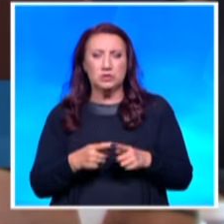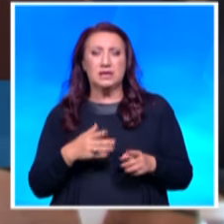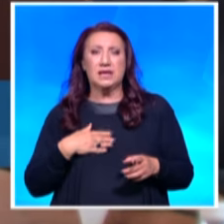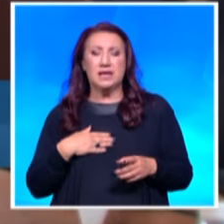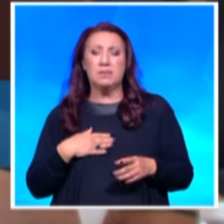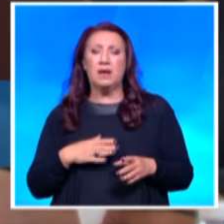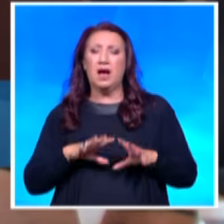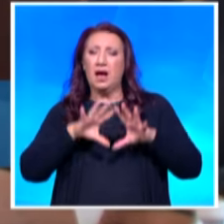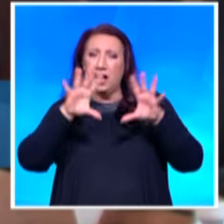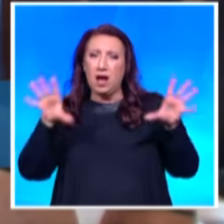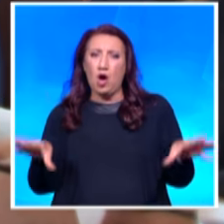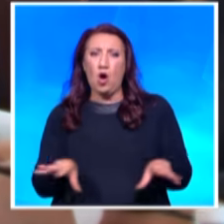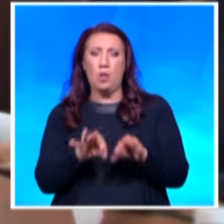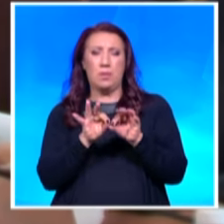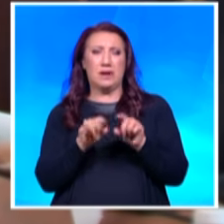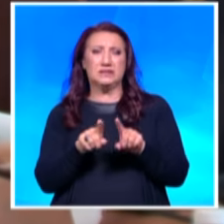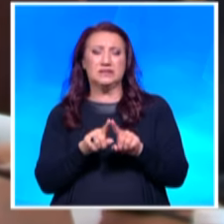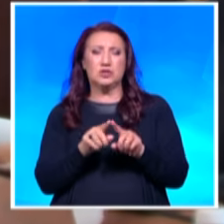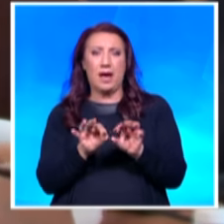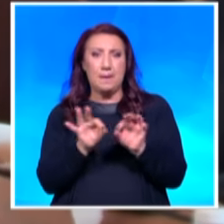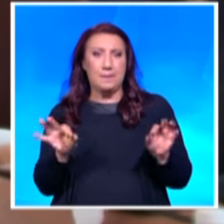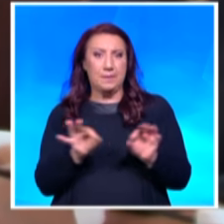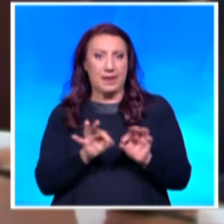ли днес да сме тук, ако